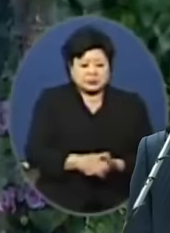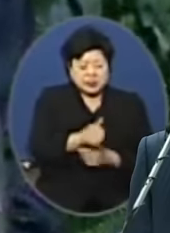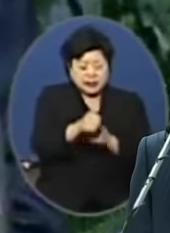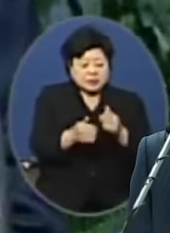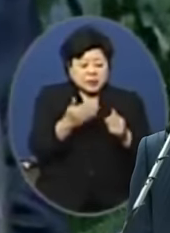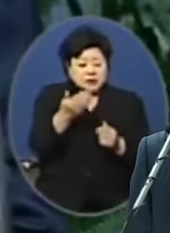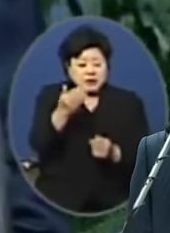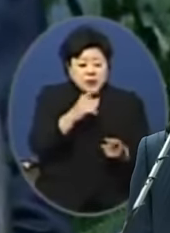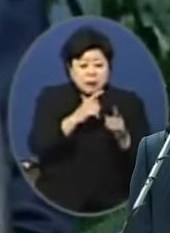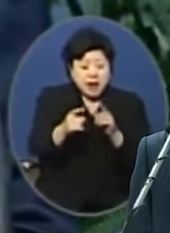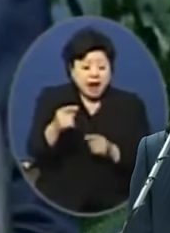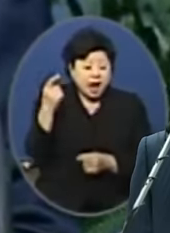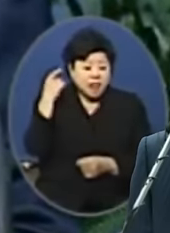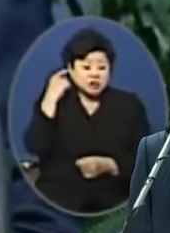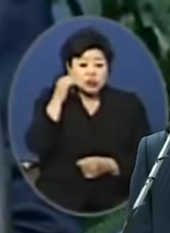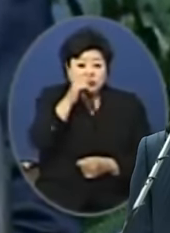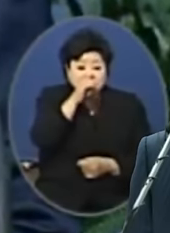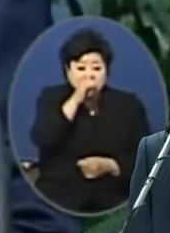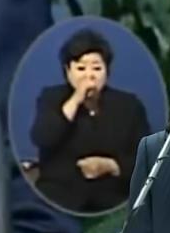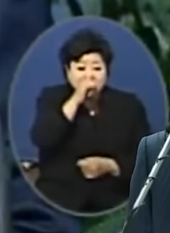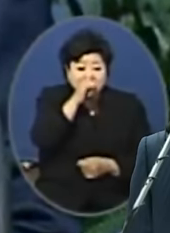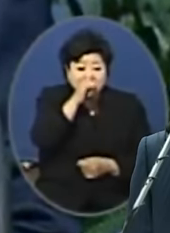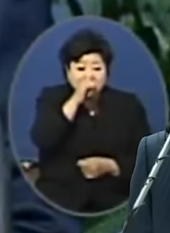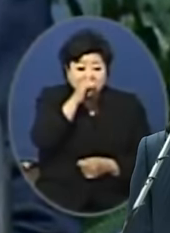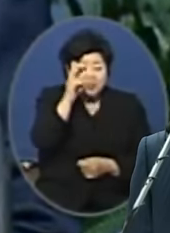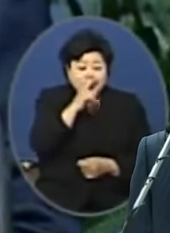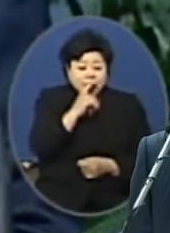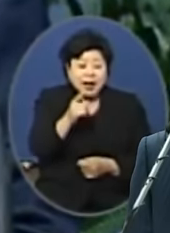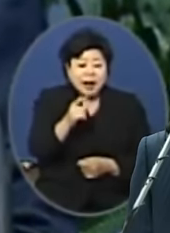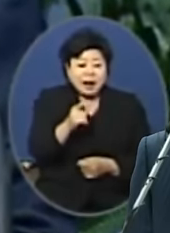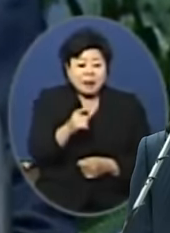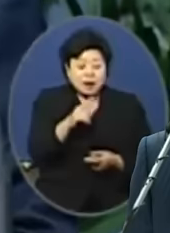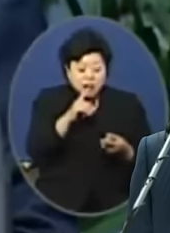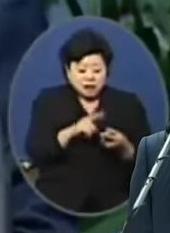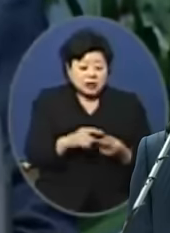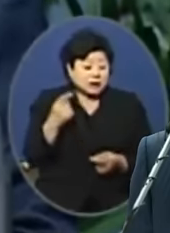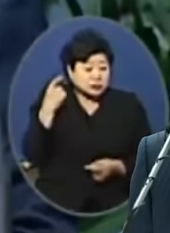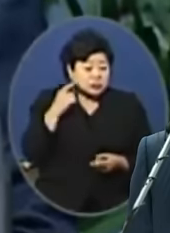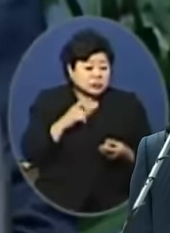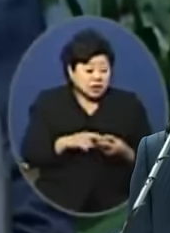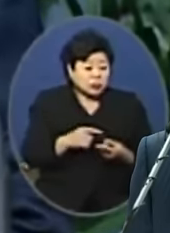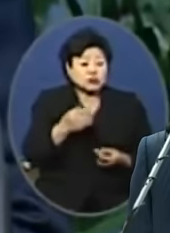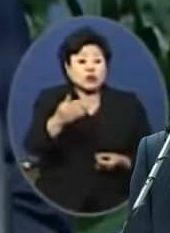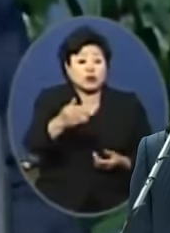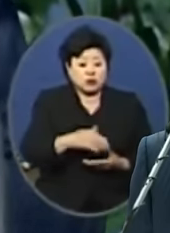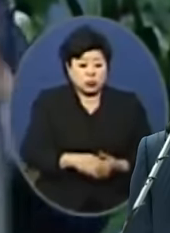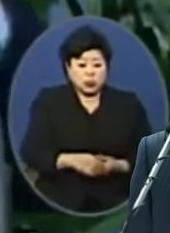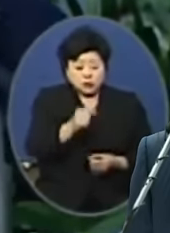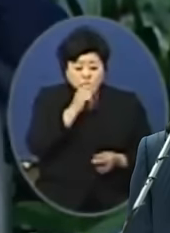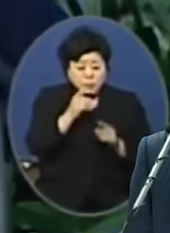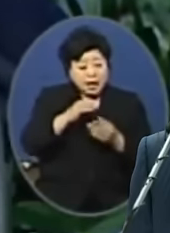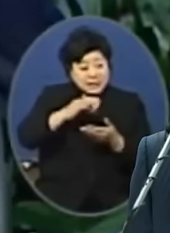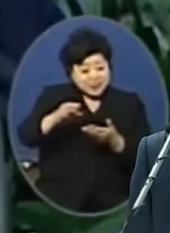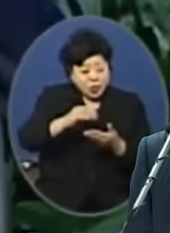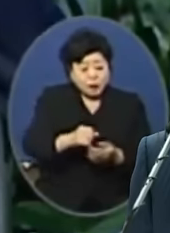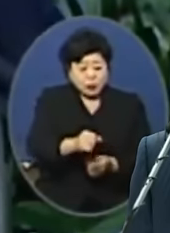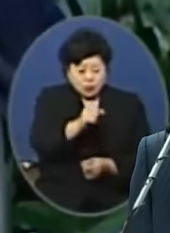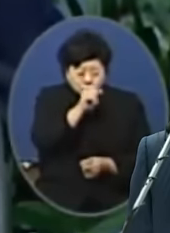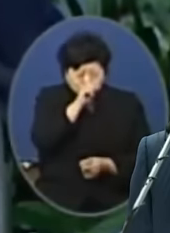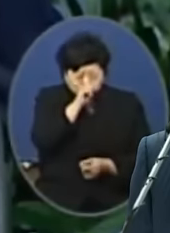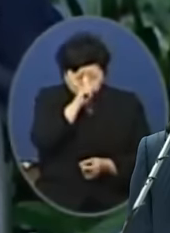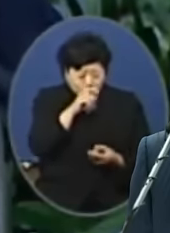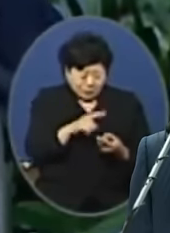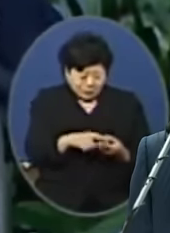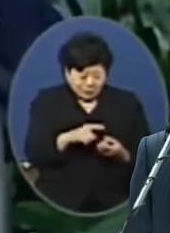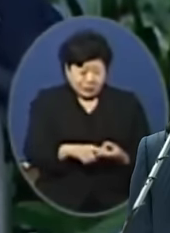하나님이 여러분 말씀을 지금 듣고 있어요. 나쁜 말을 하면 그대로 들은 대로 해주고, 좋은 말을 하면